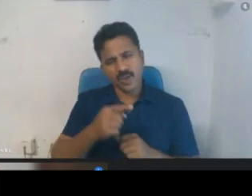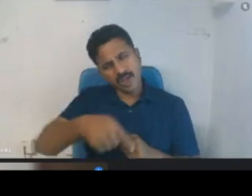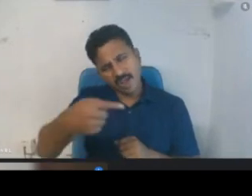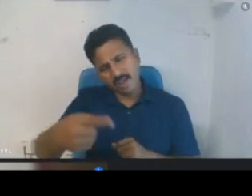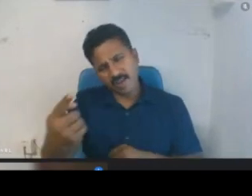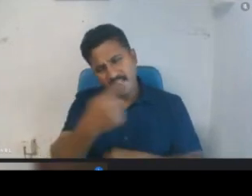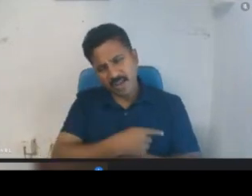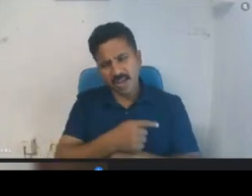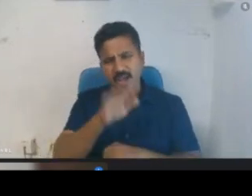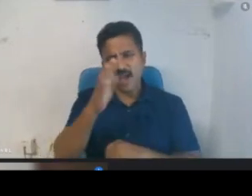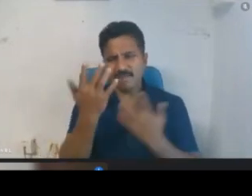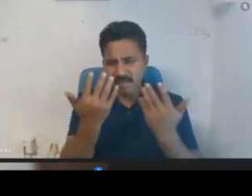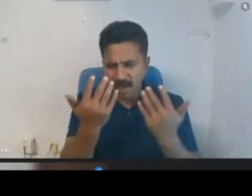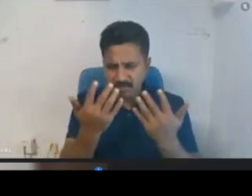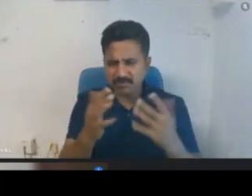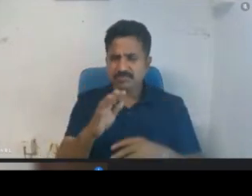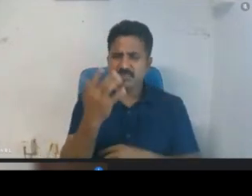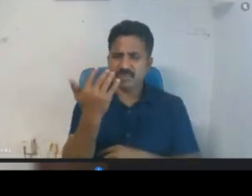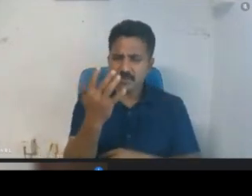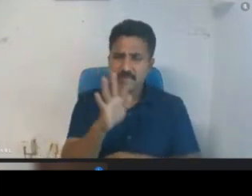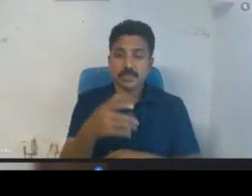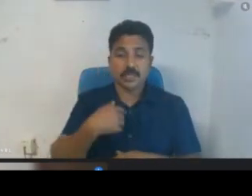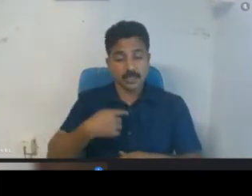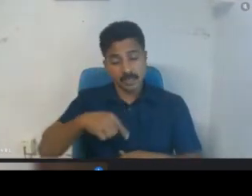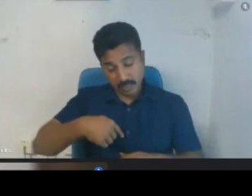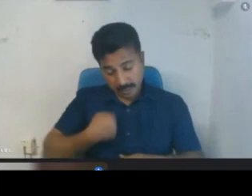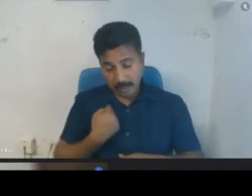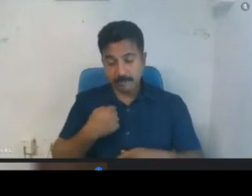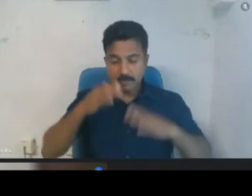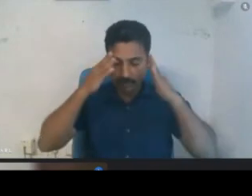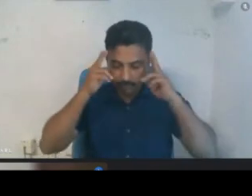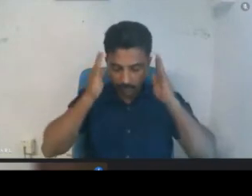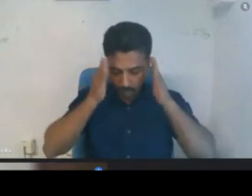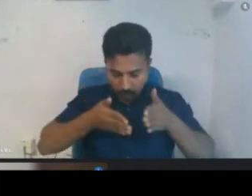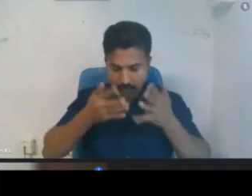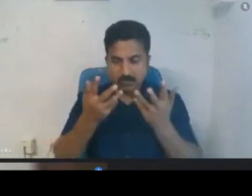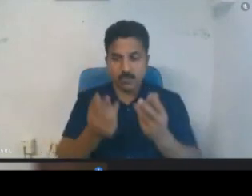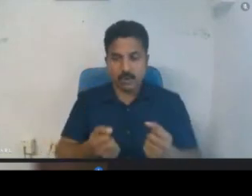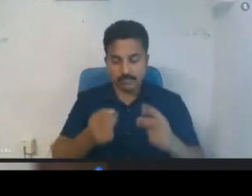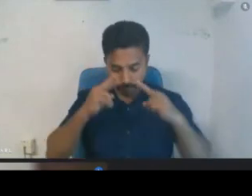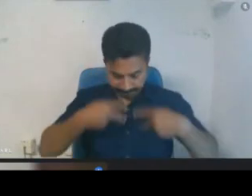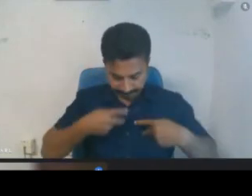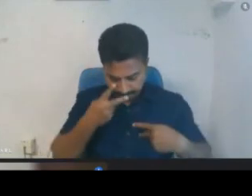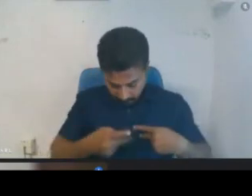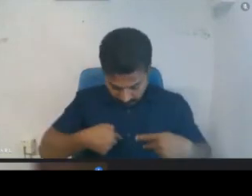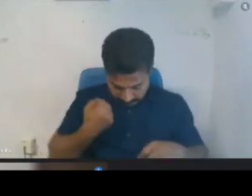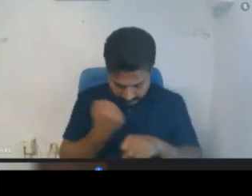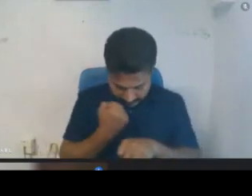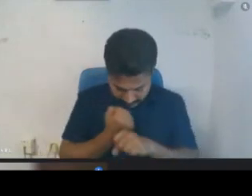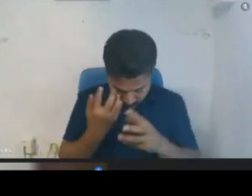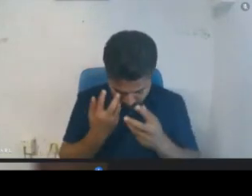ഓരോ ദിവസവും ഒരു 5-10 മിനിറ്റ് എങ്കിലും നിങ്ങൾക്കായിട്ട് നിങ്ങൾ കൃത്യമായിട്ടും എടുക്കുക എന്നുള്ളതാണ് ഏറ്റവും വലിയൊരു കാര്യം. അത് ബുദ്ധിമുട്ടാണെന്ന്